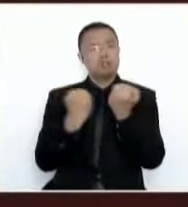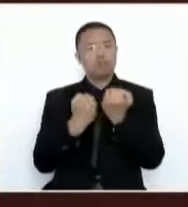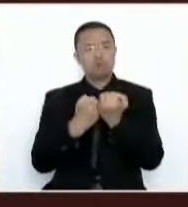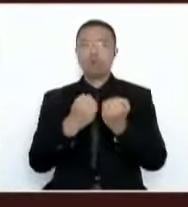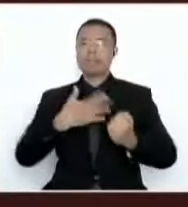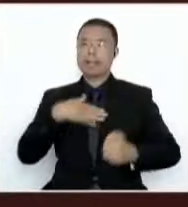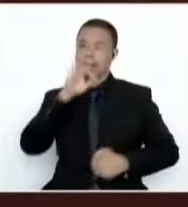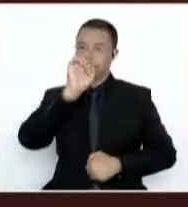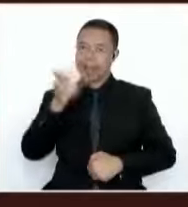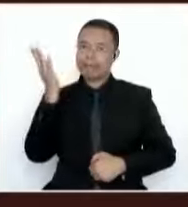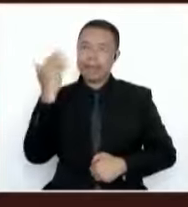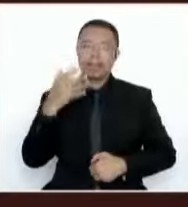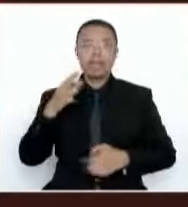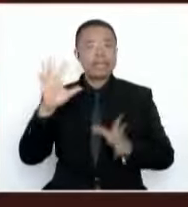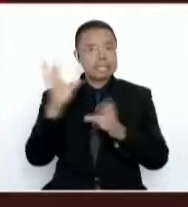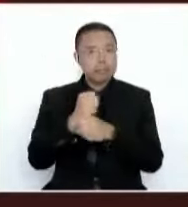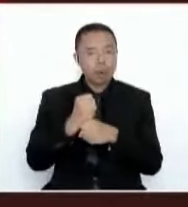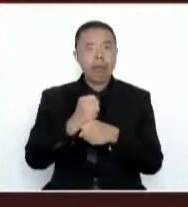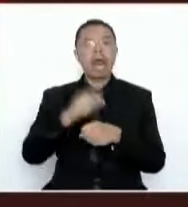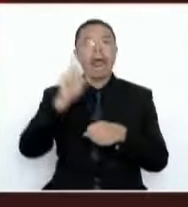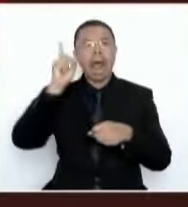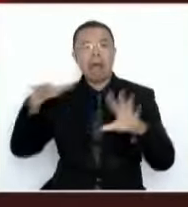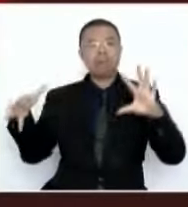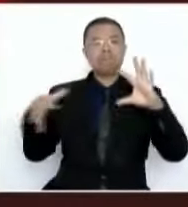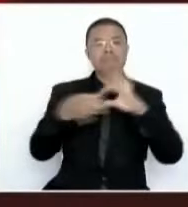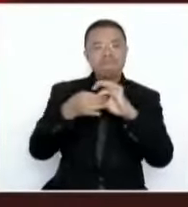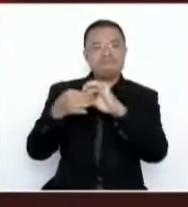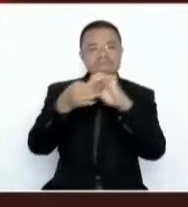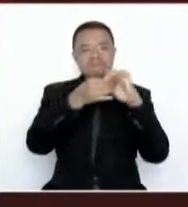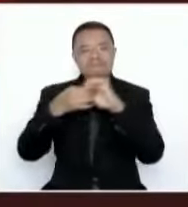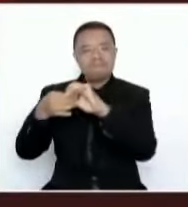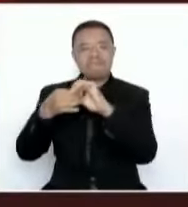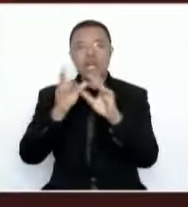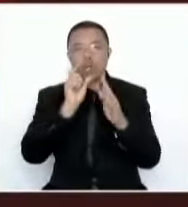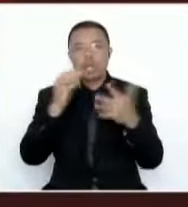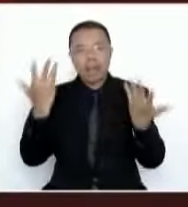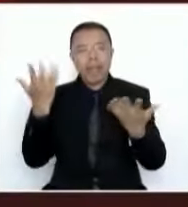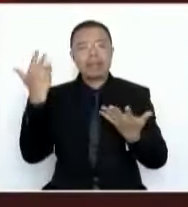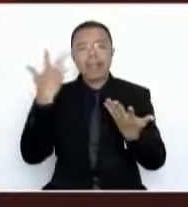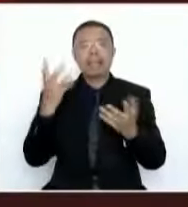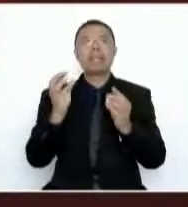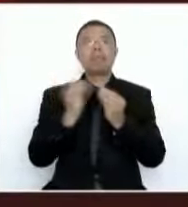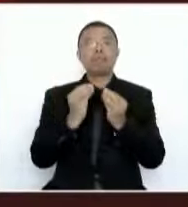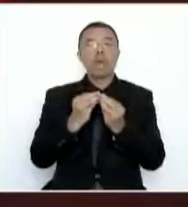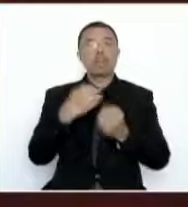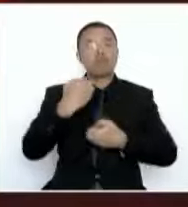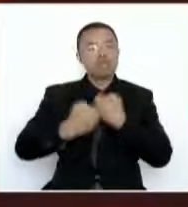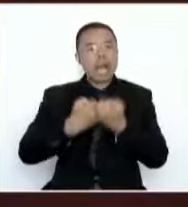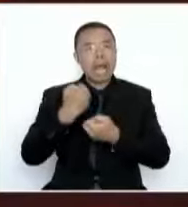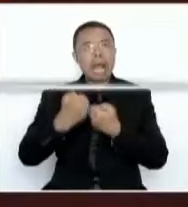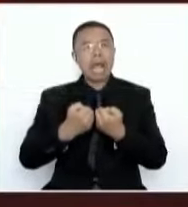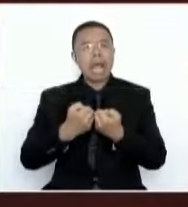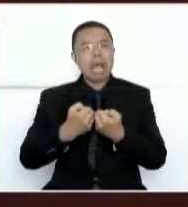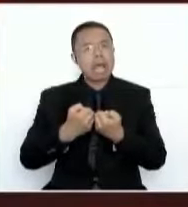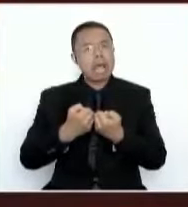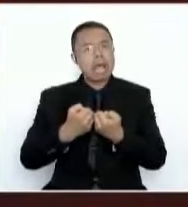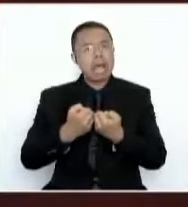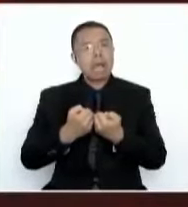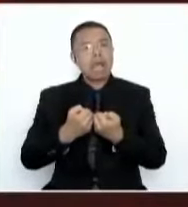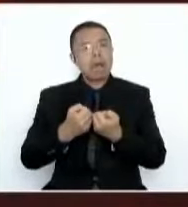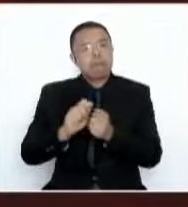adalah Bagaimana desentralisasi itu harus dilakukan dalam rangka tadi mengurangi upaya ee